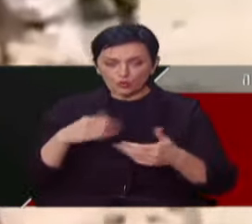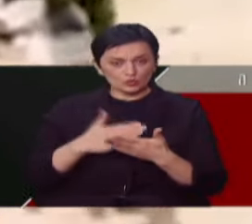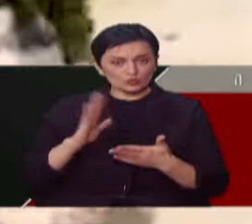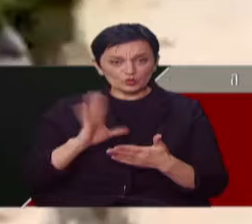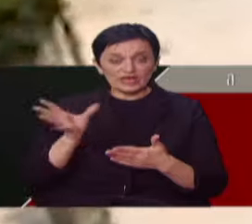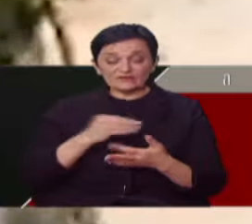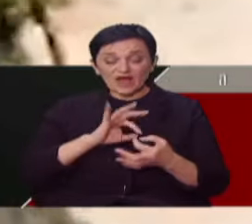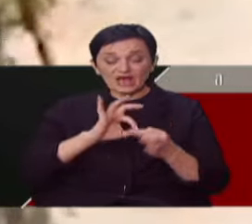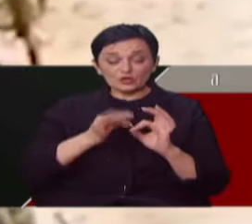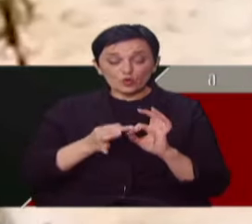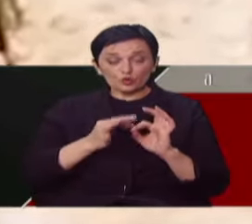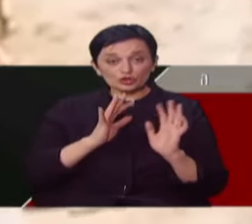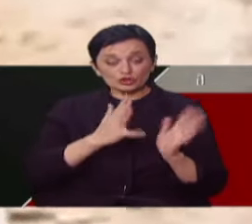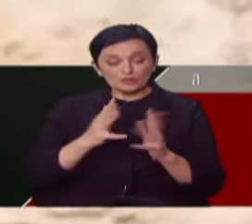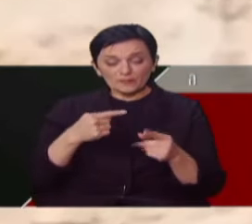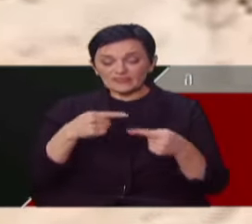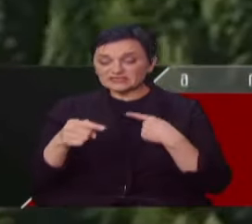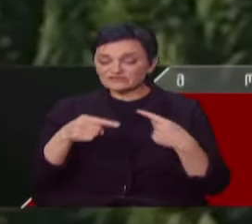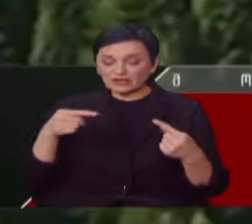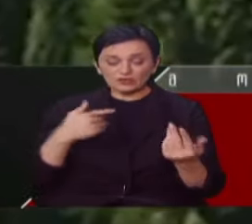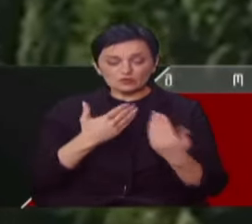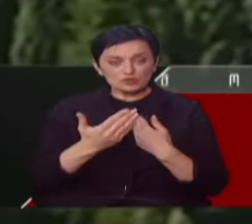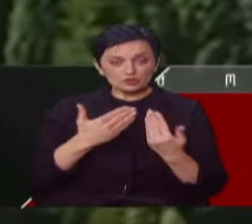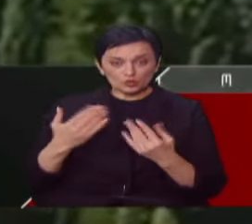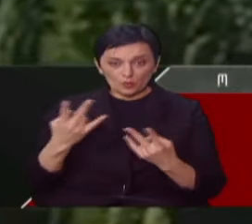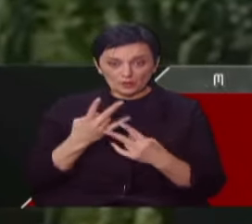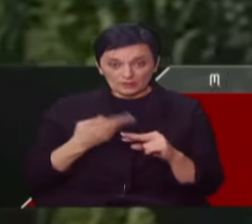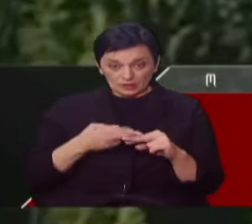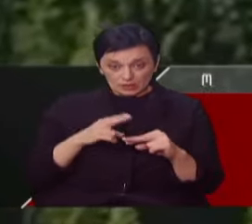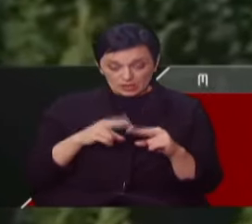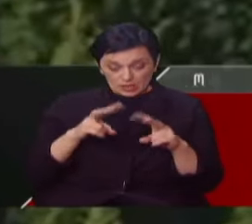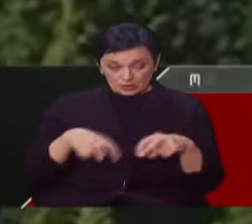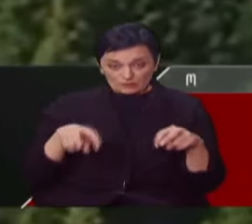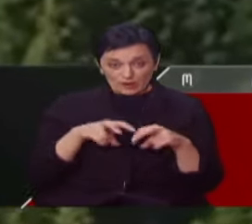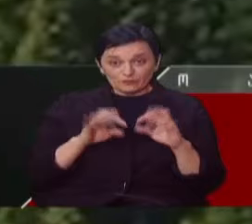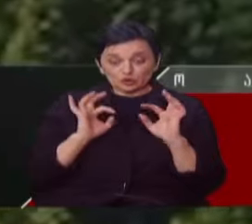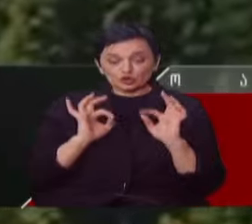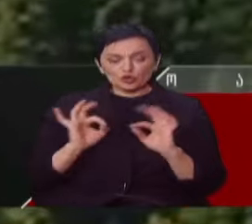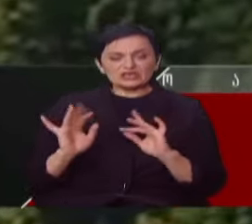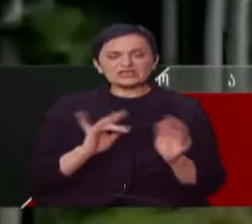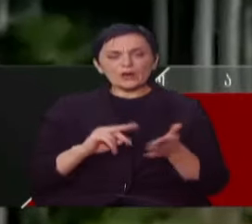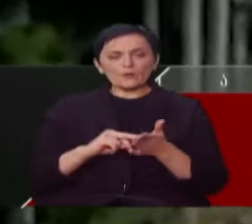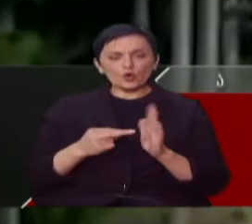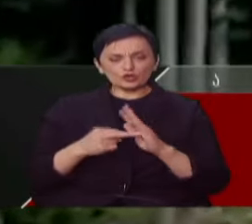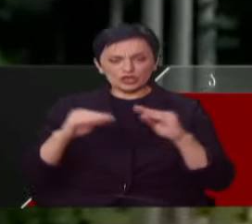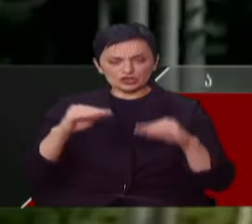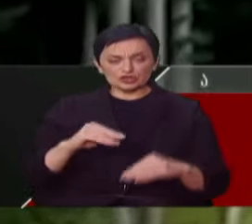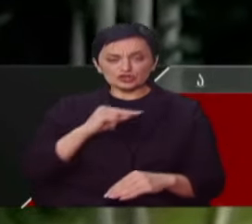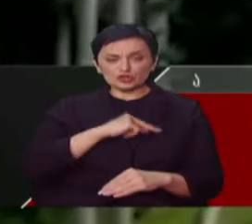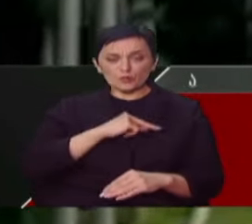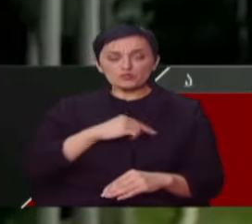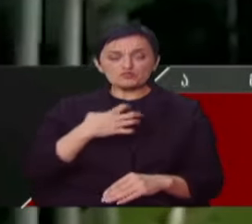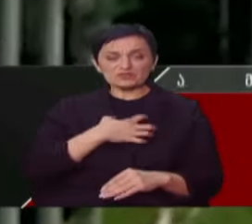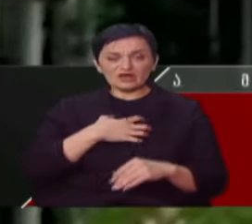ყველა კონკრეტულ შემთხვევაზე სხვადასხვა მიდგომებია საჭირო. აღნიშნული კვლევა კი სწორი სამოქმედო გეგმის შემუშავების